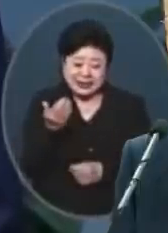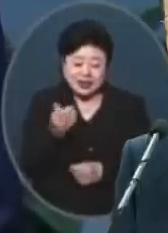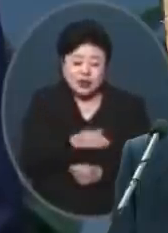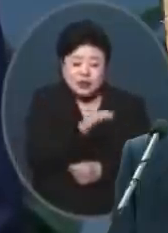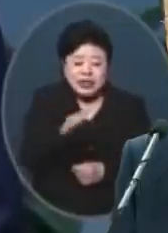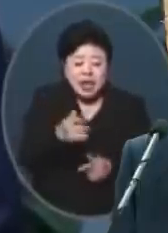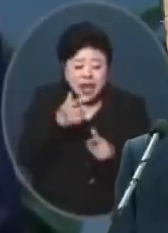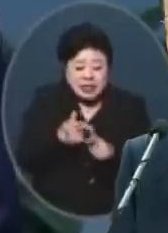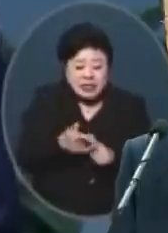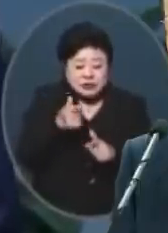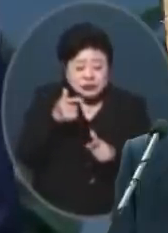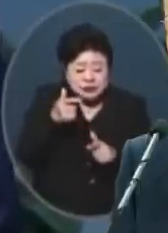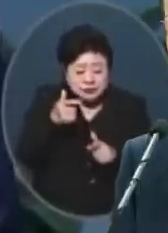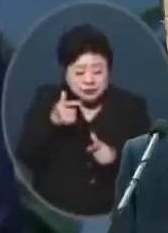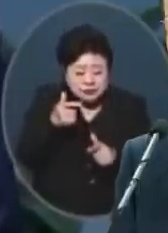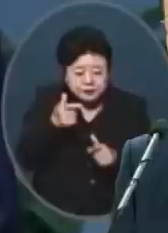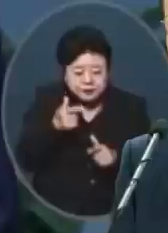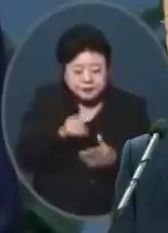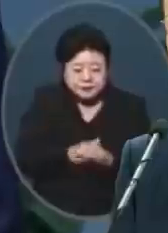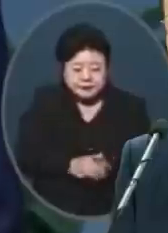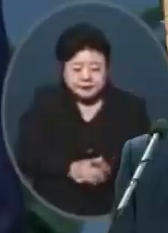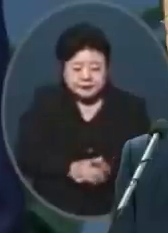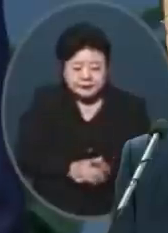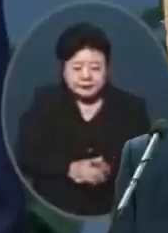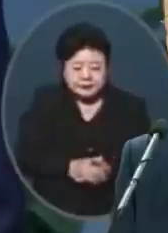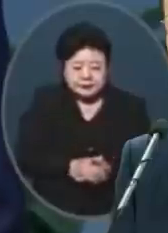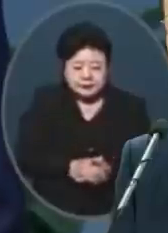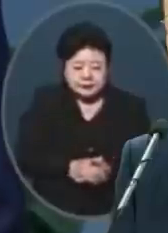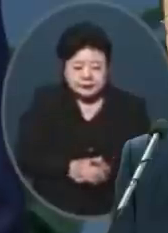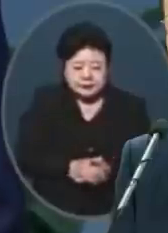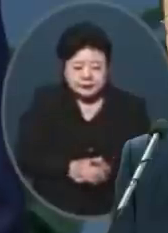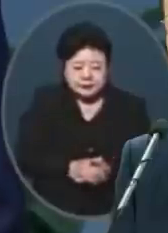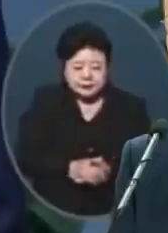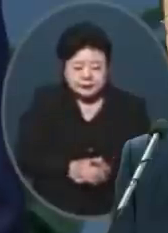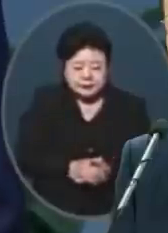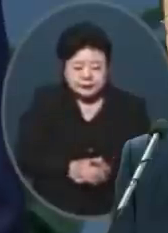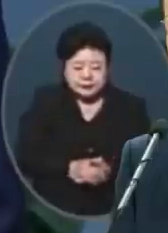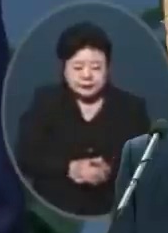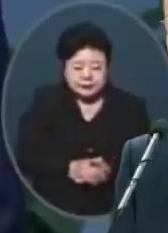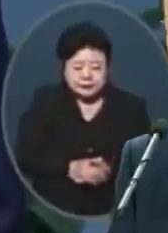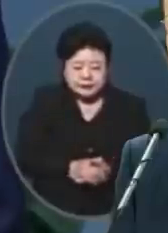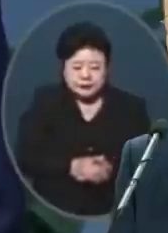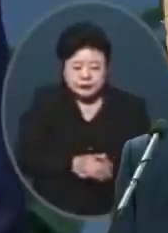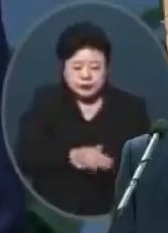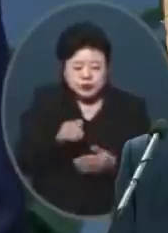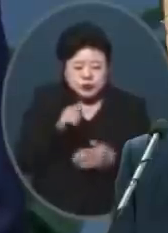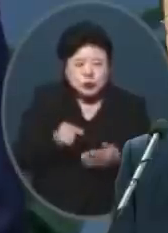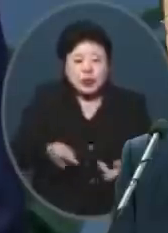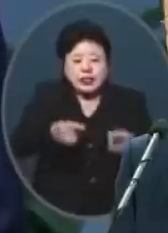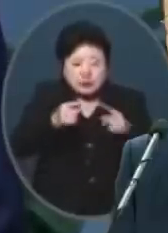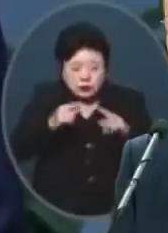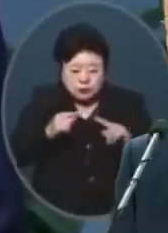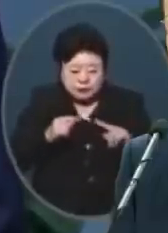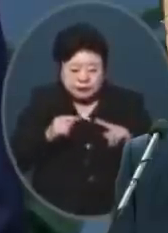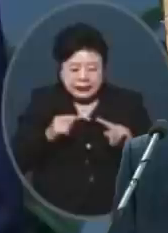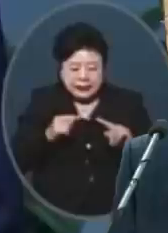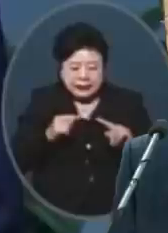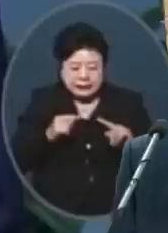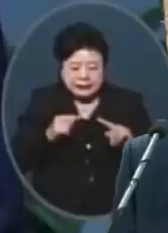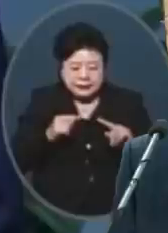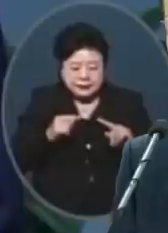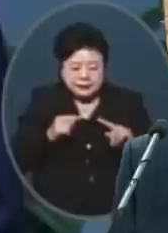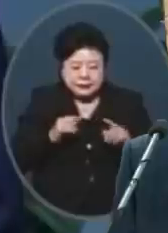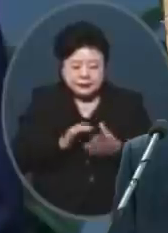우리가 예수님을 모시고 있으면 예수님이 바로 영생을 갖고 우리 속에 들어오시는 것입니다